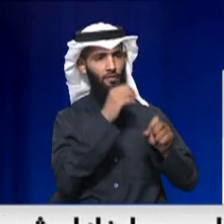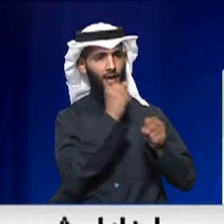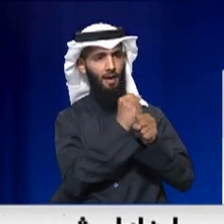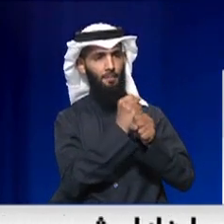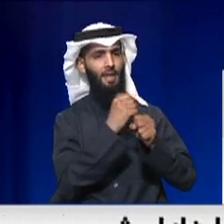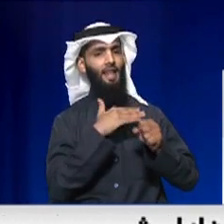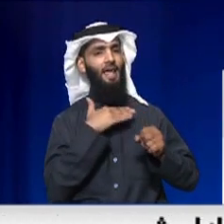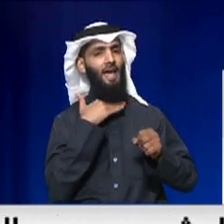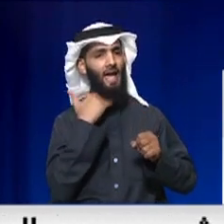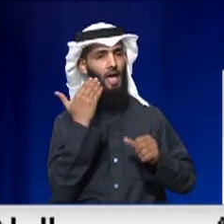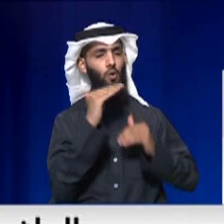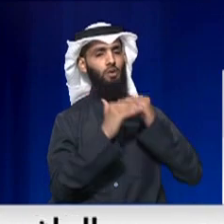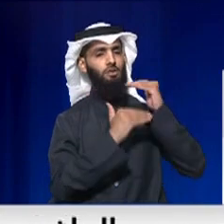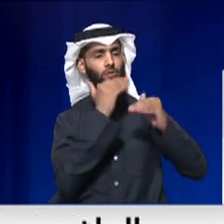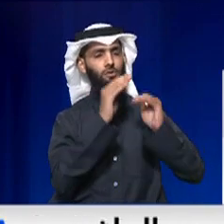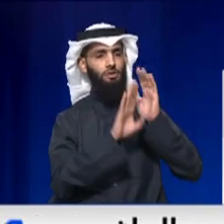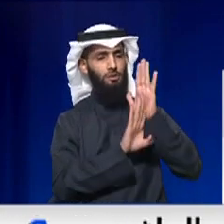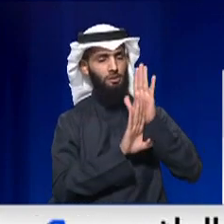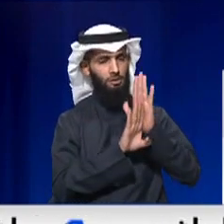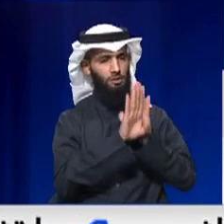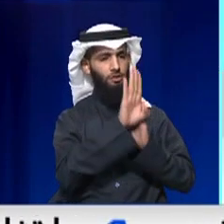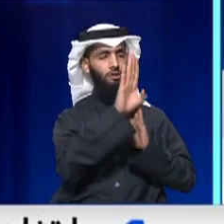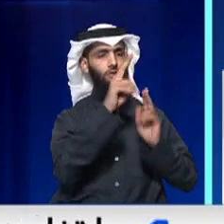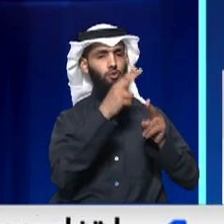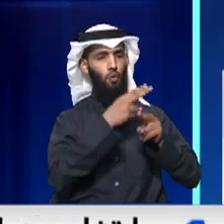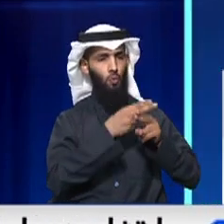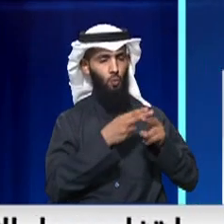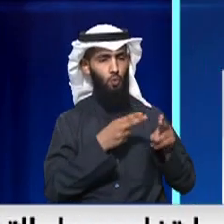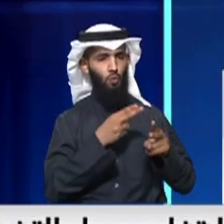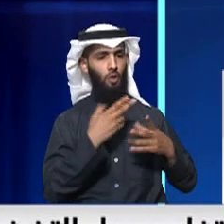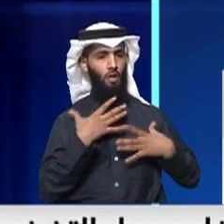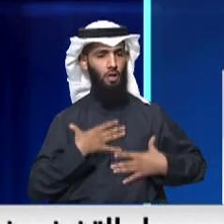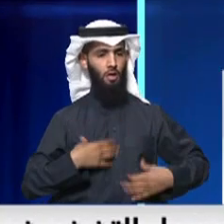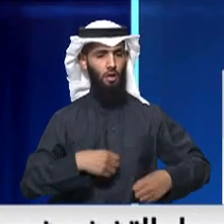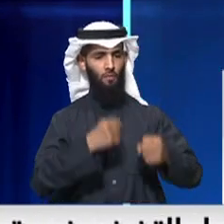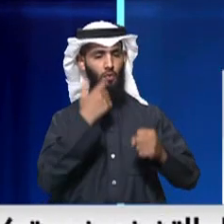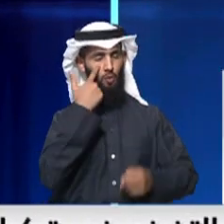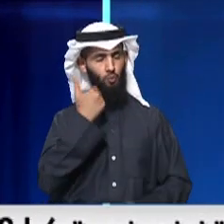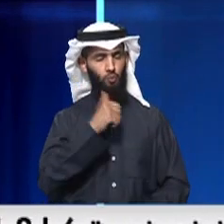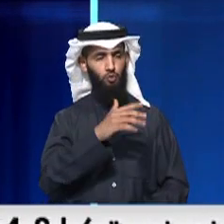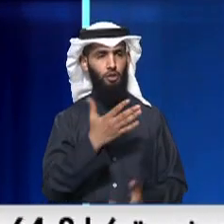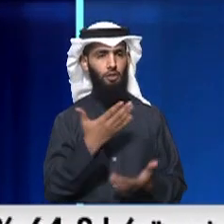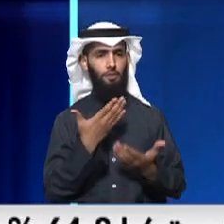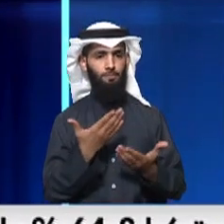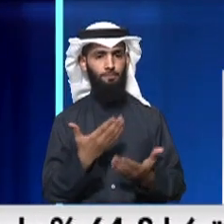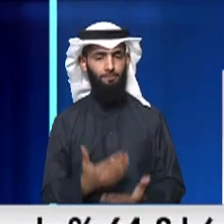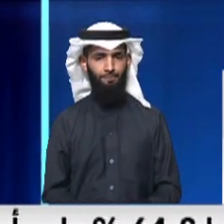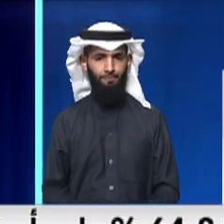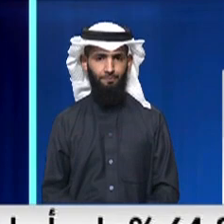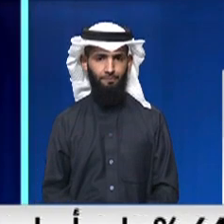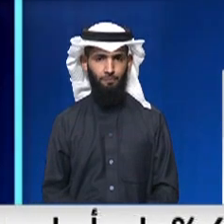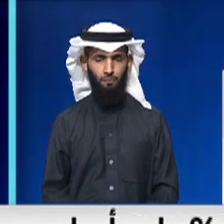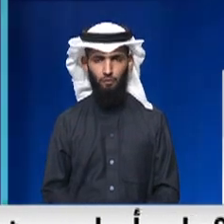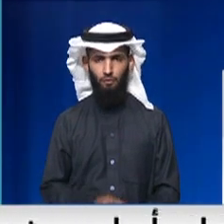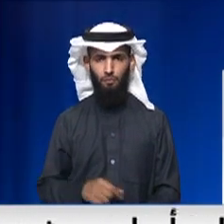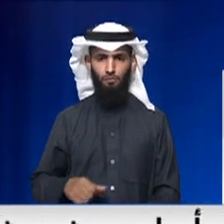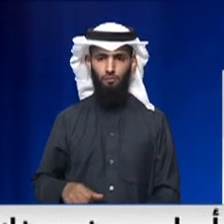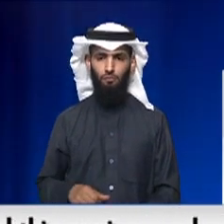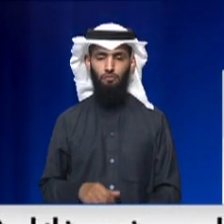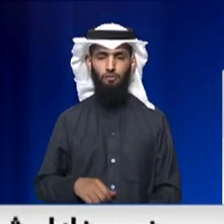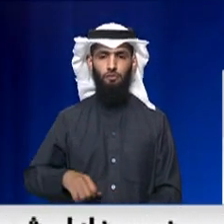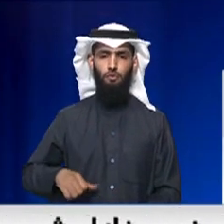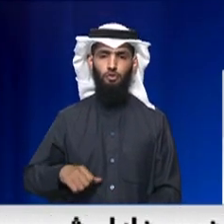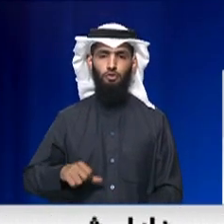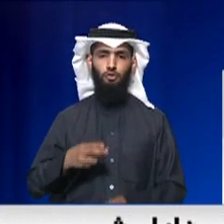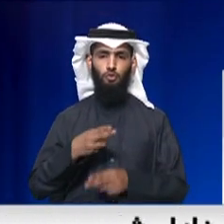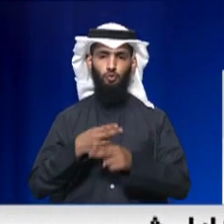لدولة الكويت، راجيا لسموه رعاه الله موفور الصحة ودوام العافية. هذا وقد بعث حضرة